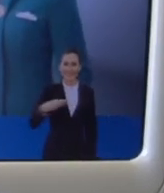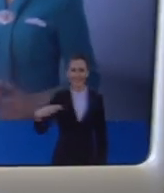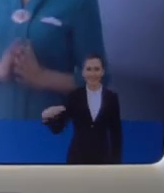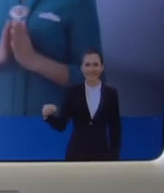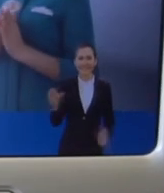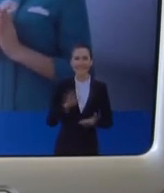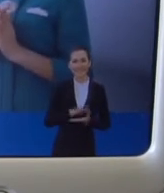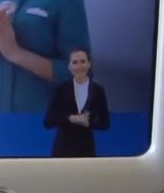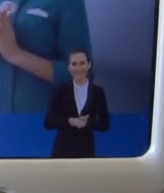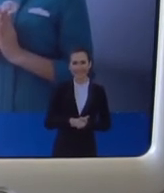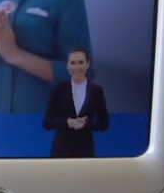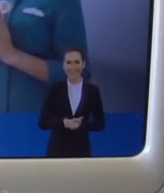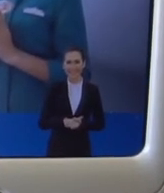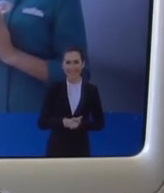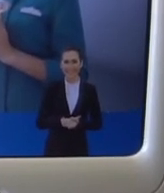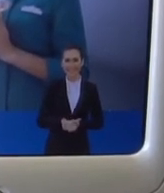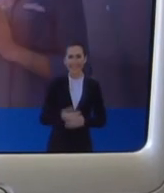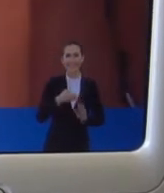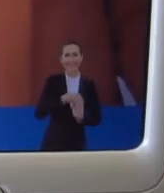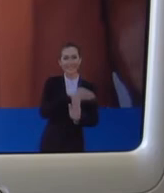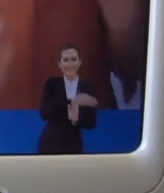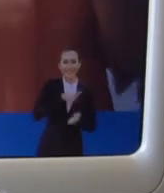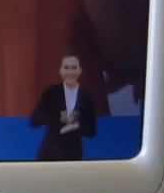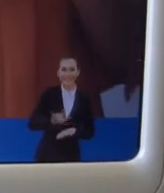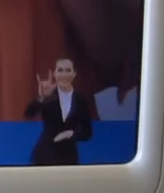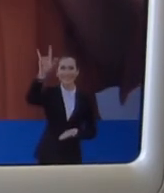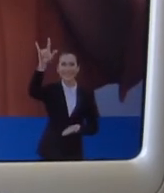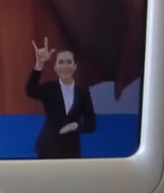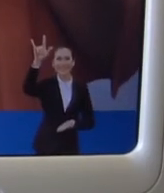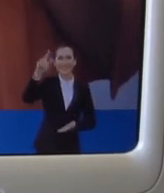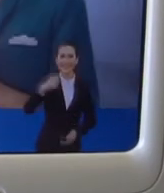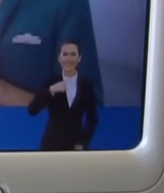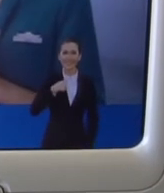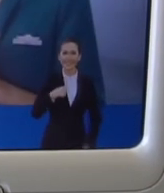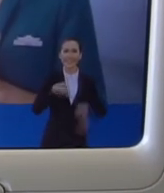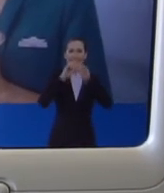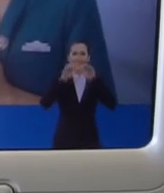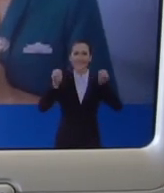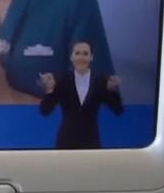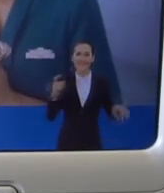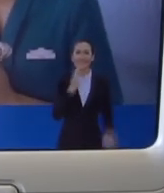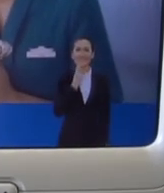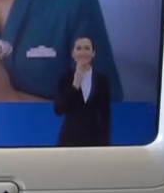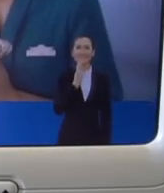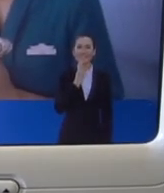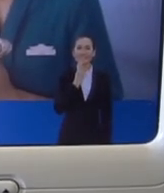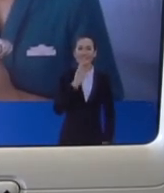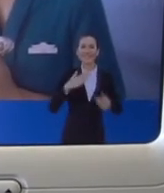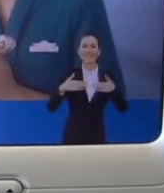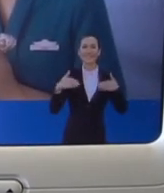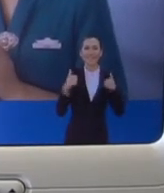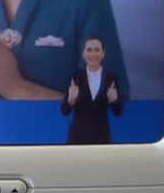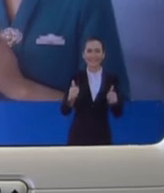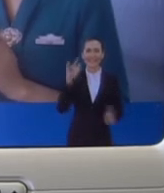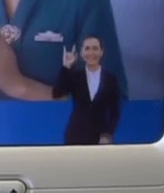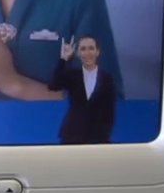Garuda Indonesia. Sebelum terbang, kami akan menyampaikan aspek keselamatan dari pesawat ini. Before takeoff, let us